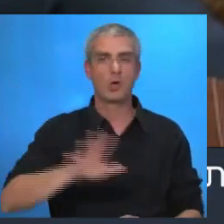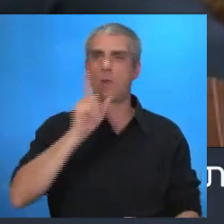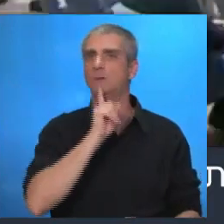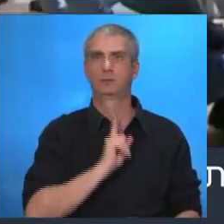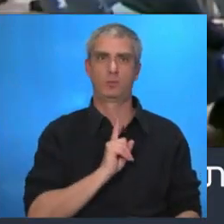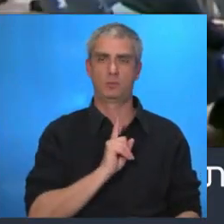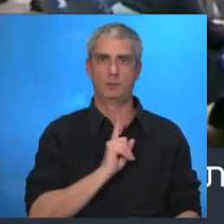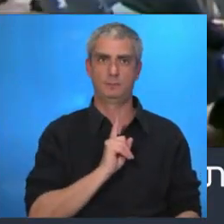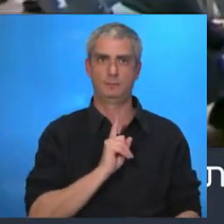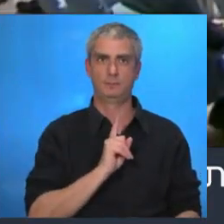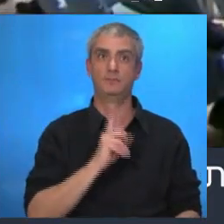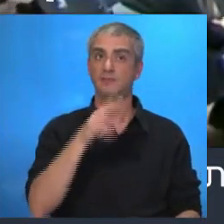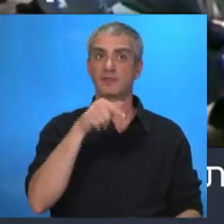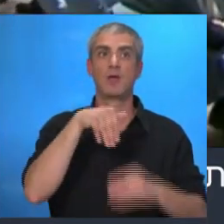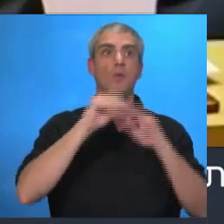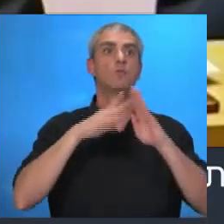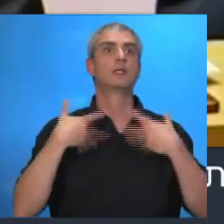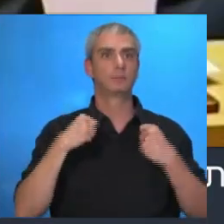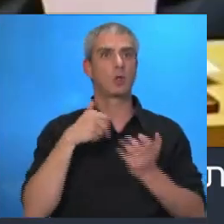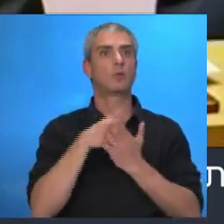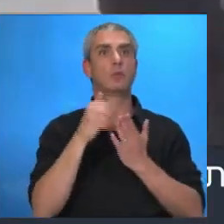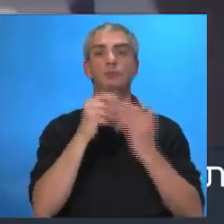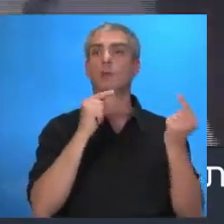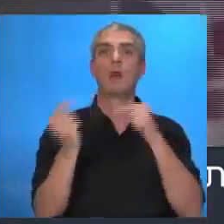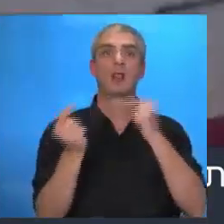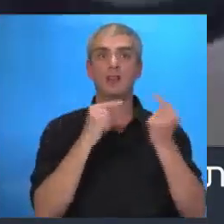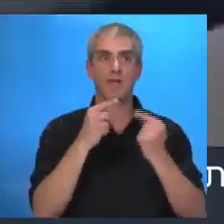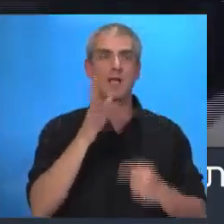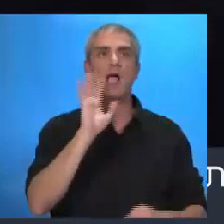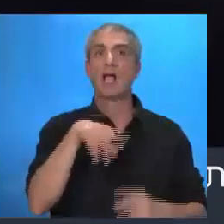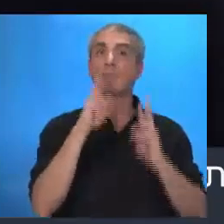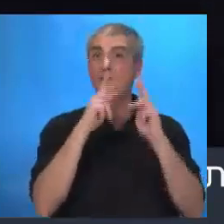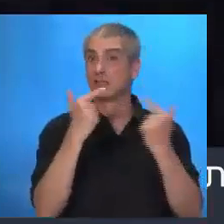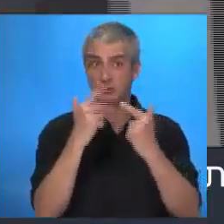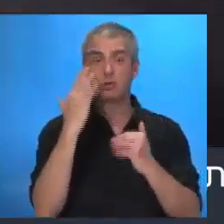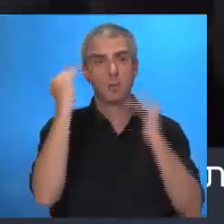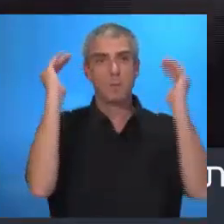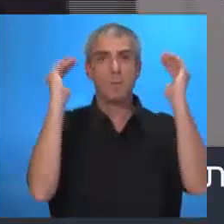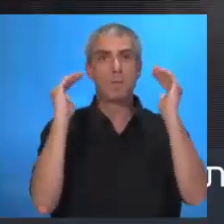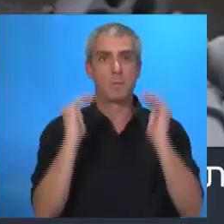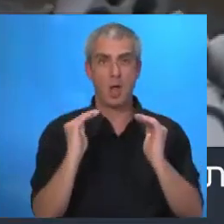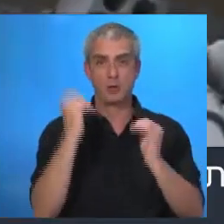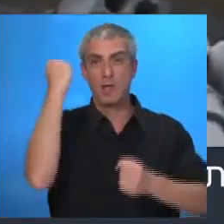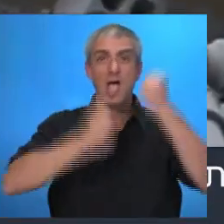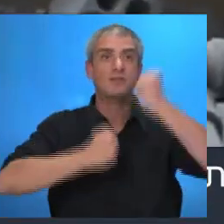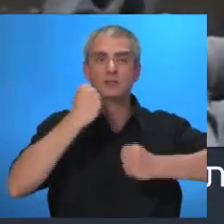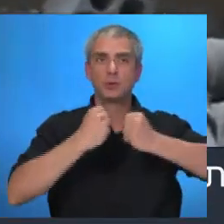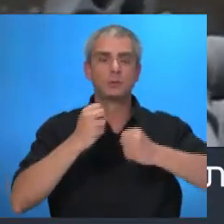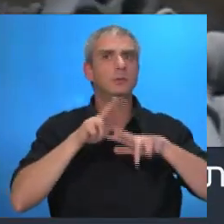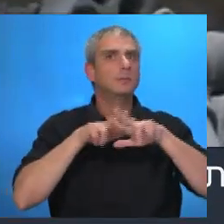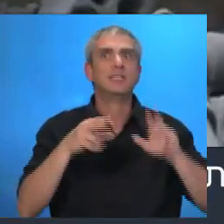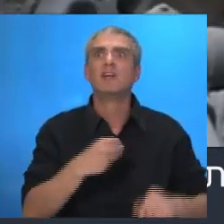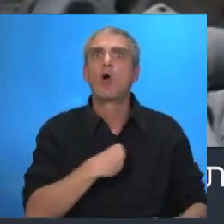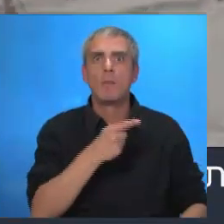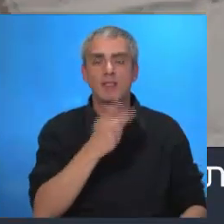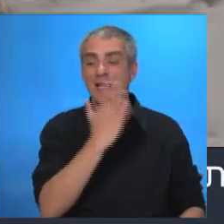the country. ובעוד במועצת הביטחון ממשיכים להתווכח, גם אם הפסקת האש תוביל להפחתה מסוימת בהפצצות, המצב ההומניטרי